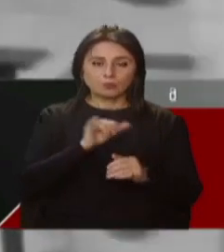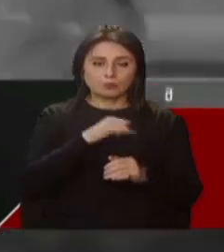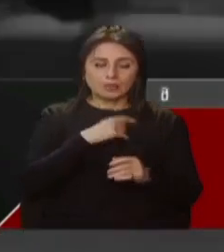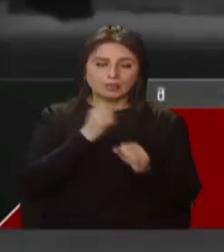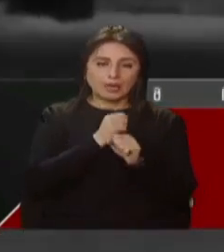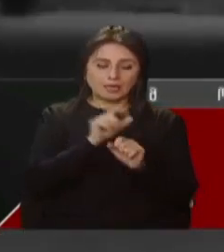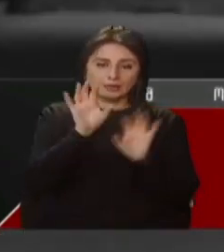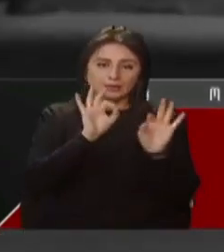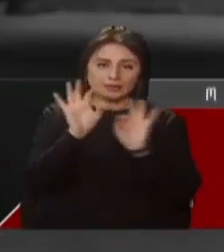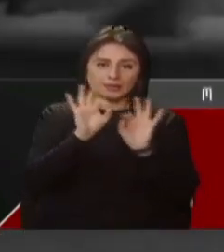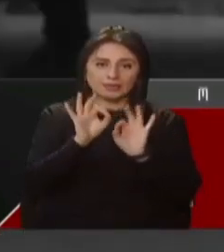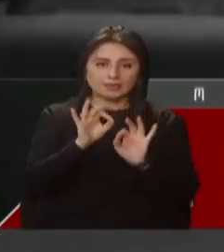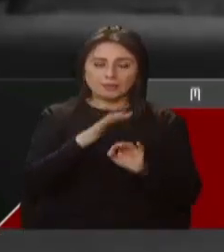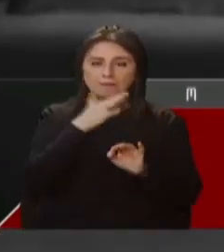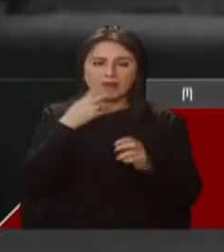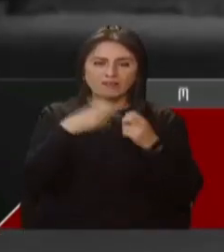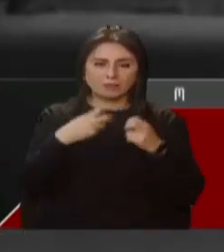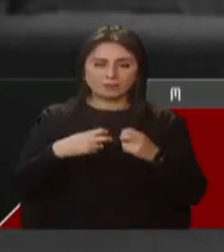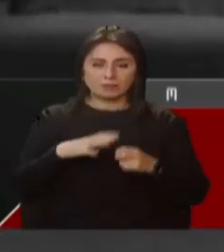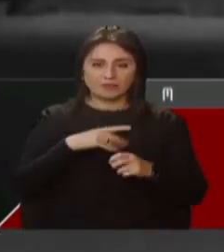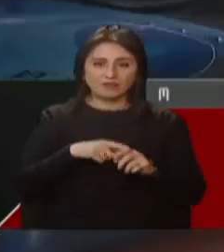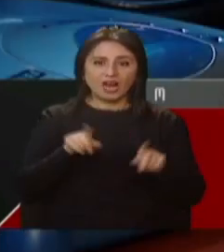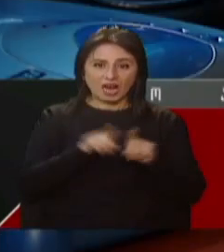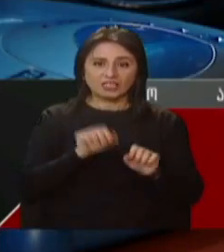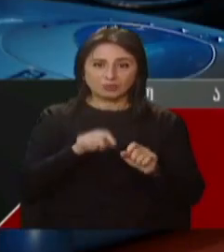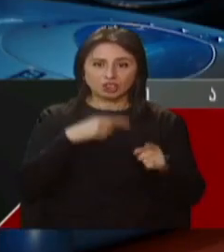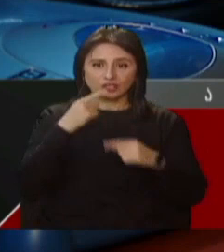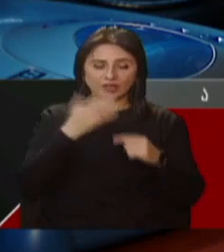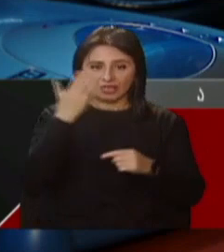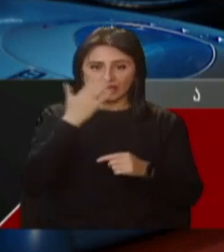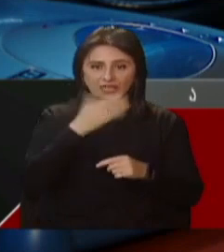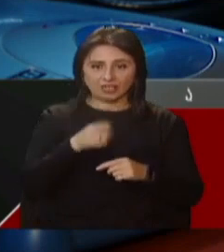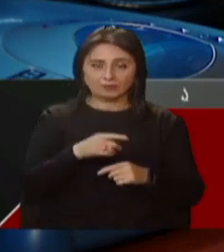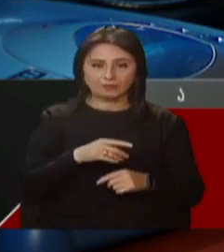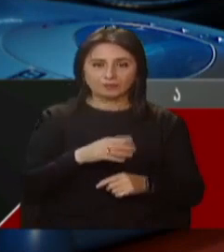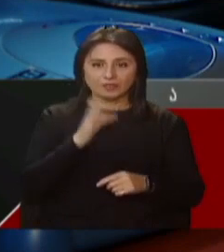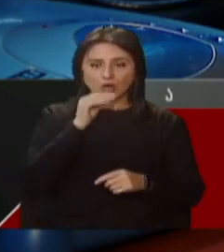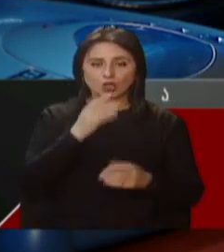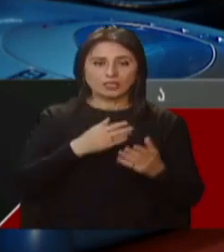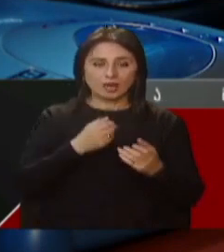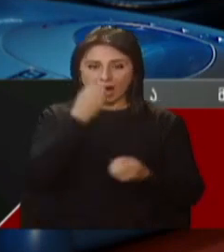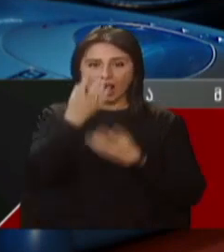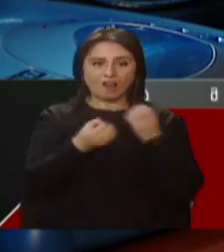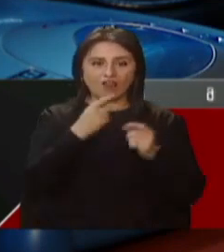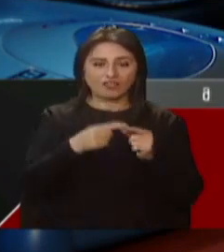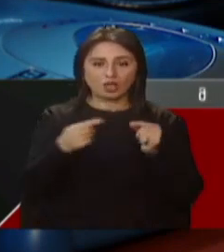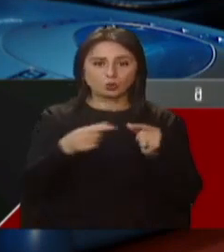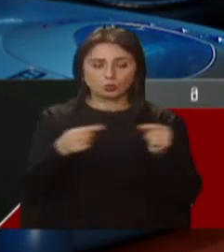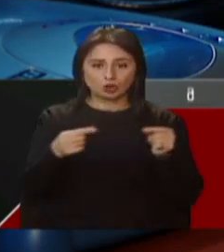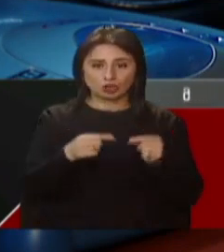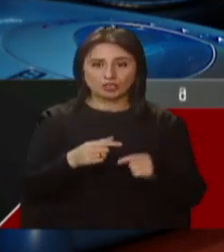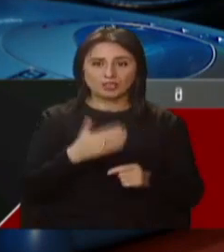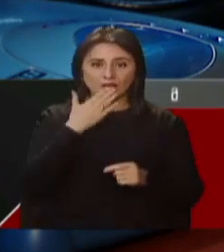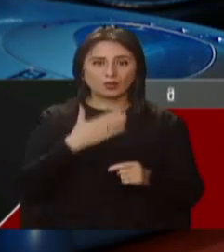ამის გაკეთება, სადაც საკმაოდ ბევრი დაზიანებები იყო. ასევე შეიძლება ითქვას ფილმზე, როცა აყვავდა ნუში, ძალიან